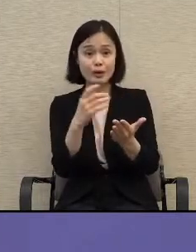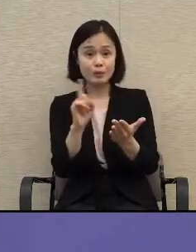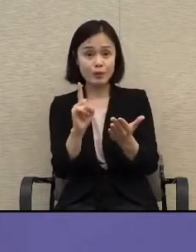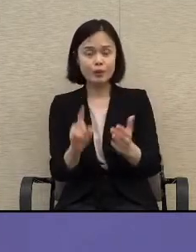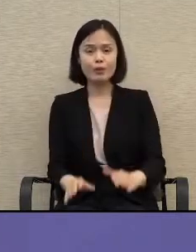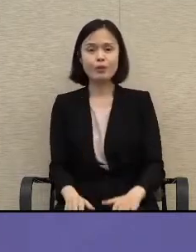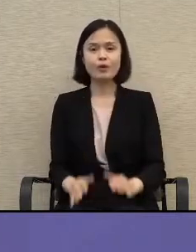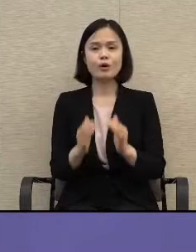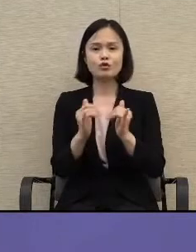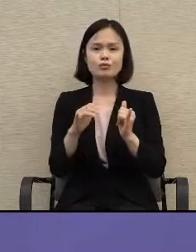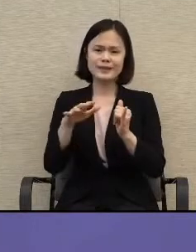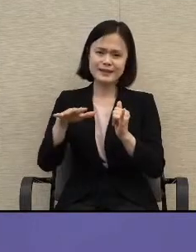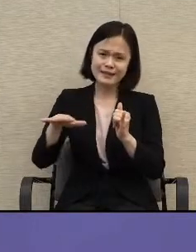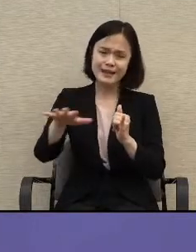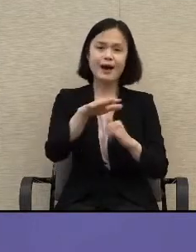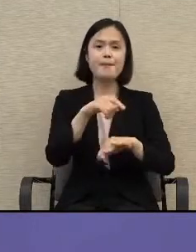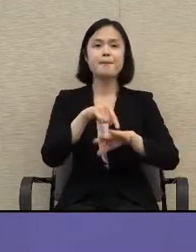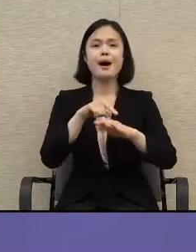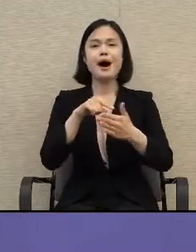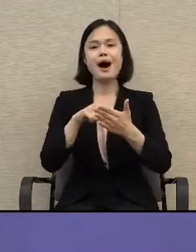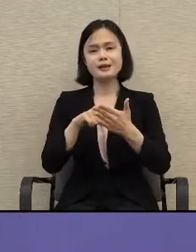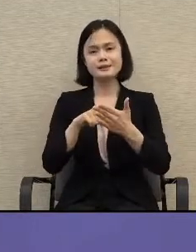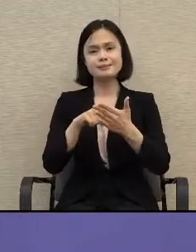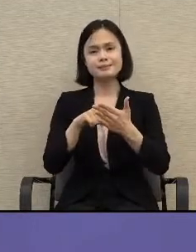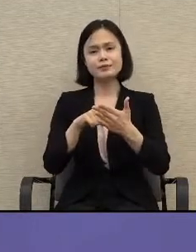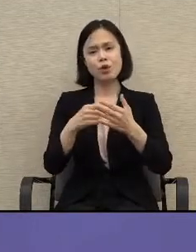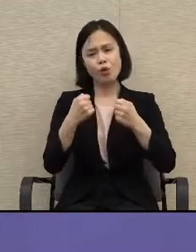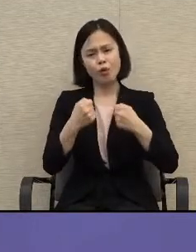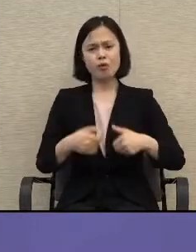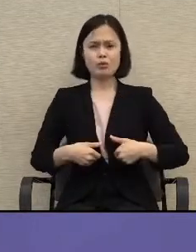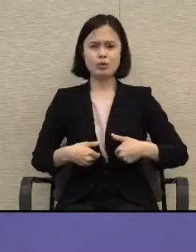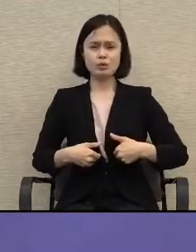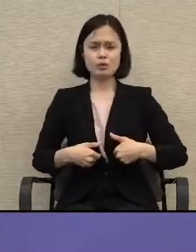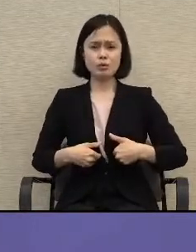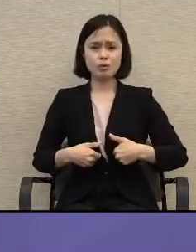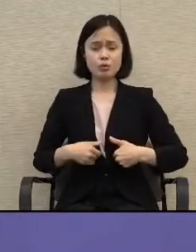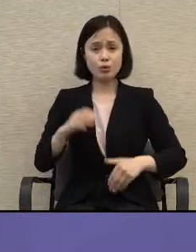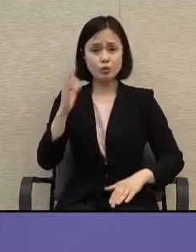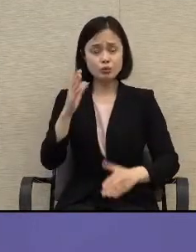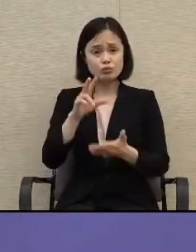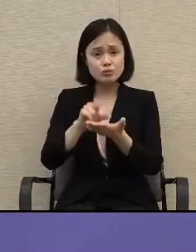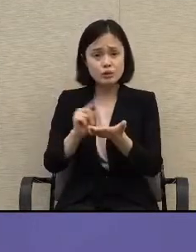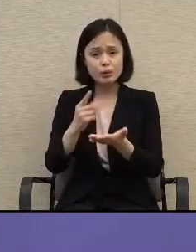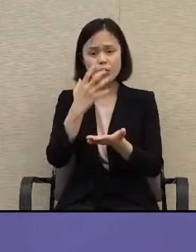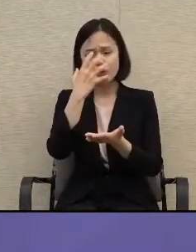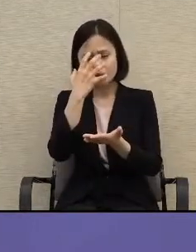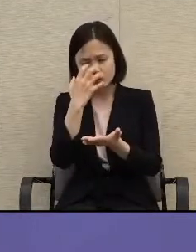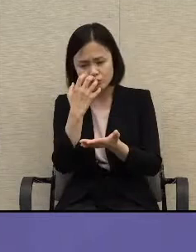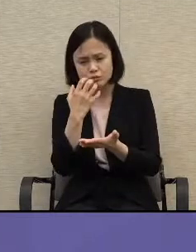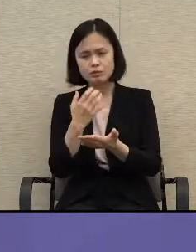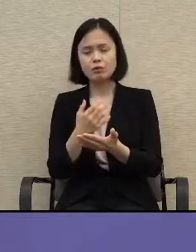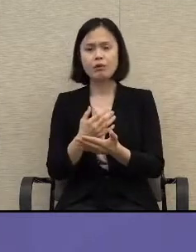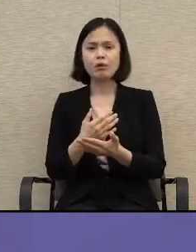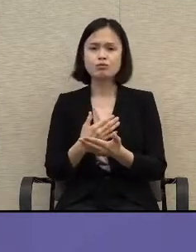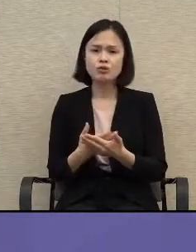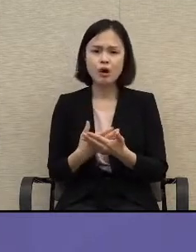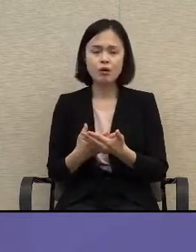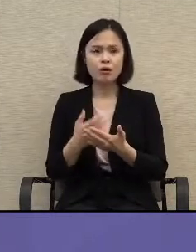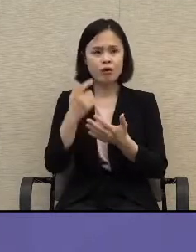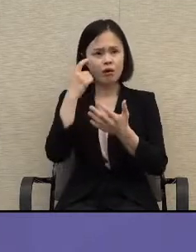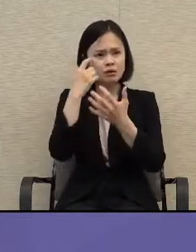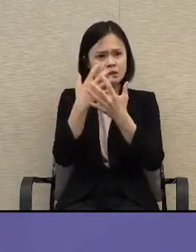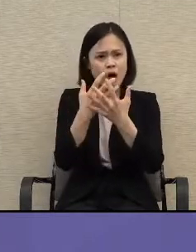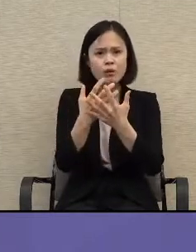마음 건강, 그러니까 많이 경험들 하시는 우울, 불안 혹은 트라우마 이러한 문제들에 대해서 어떠한 전달